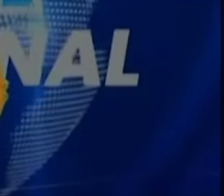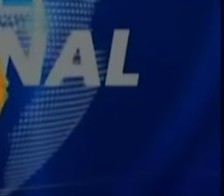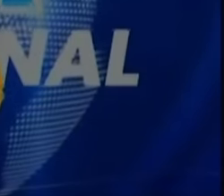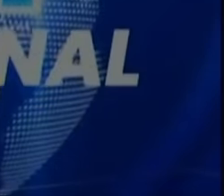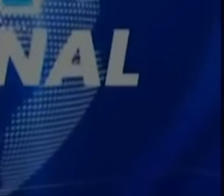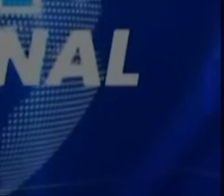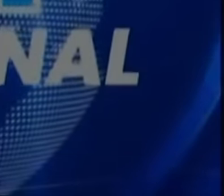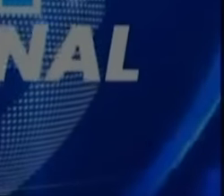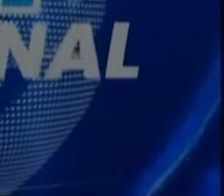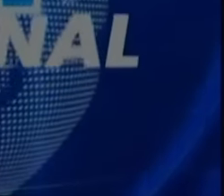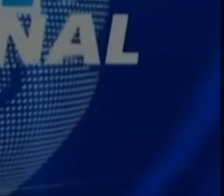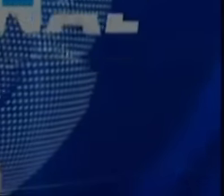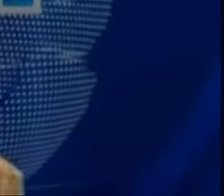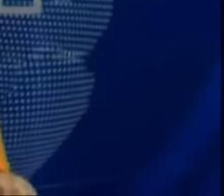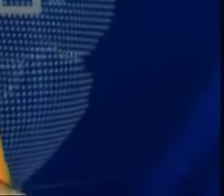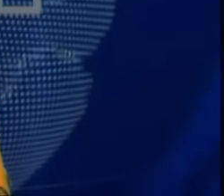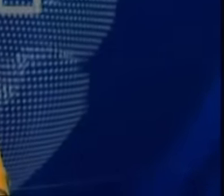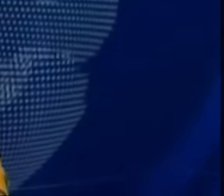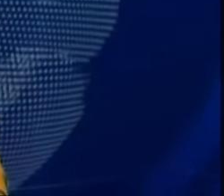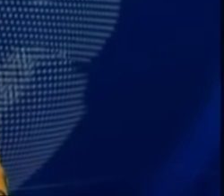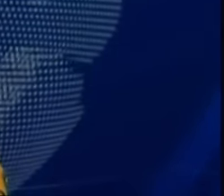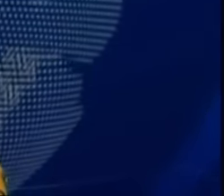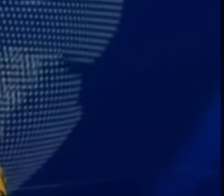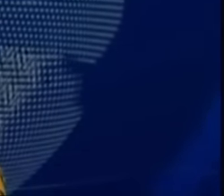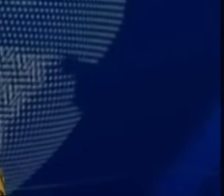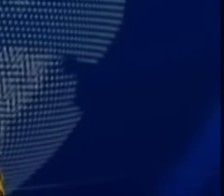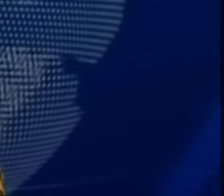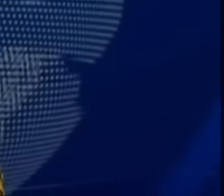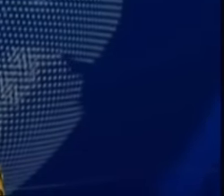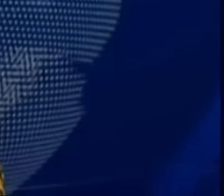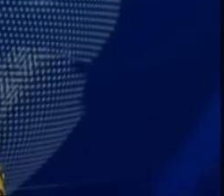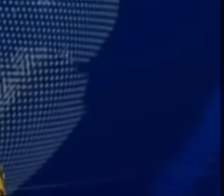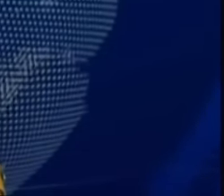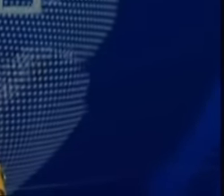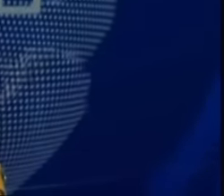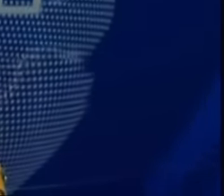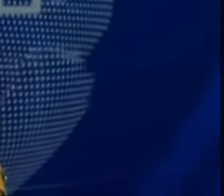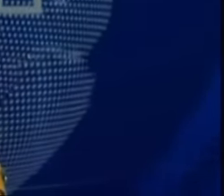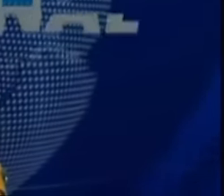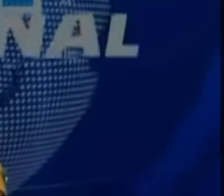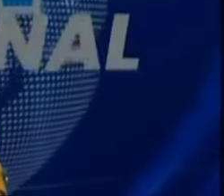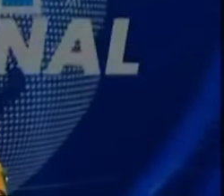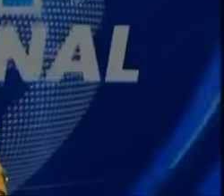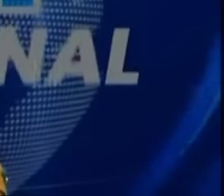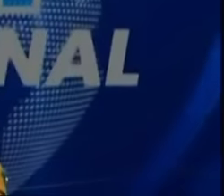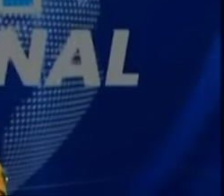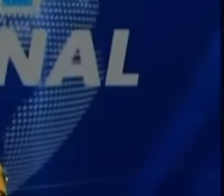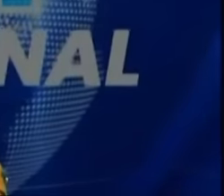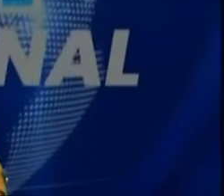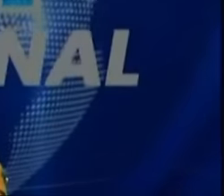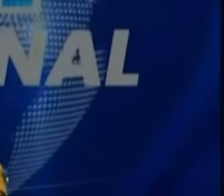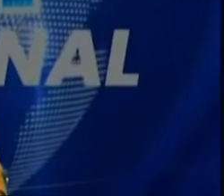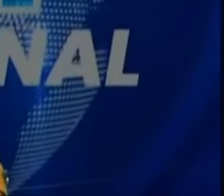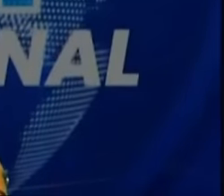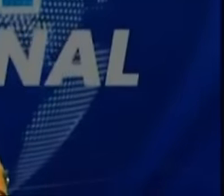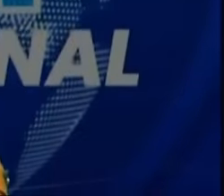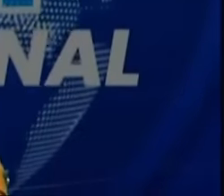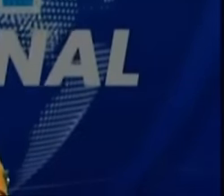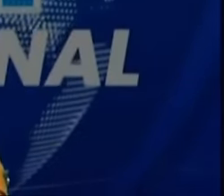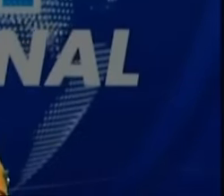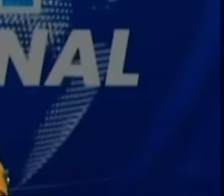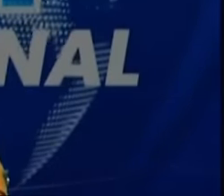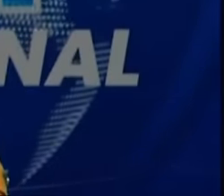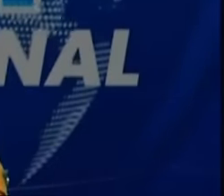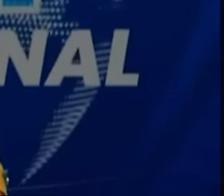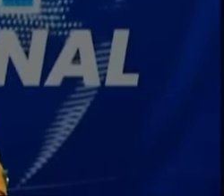tous. Menace sur le processus électoral. Nous devons travailler contre les mauvaises pratiques, sinon les gens ne croiront plus aux